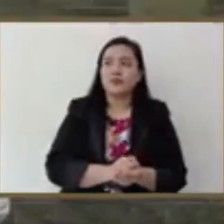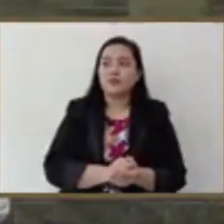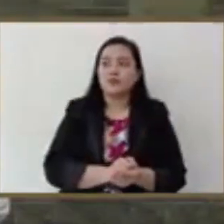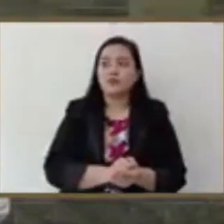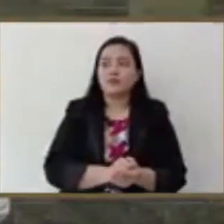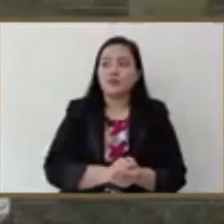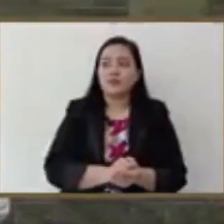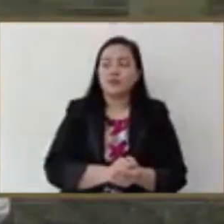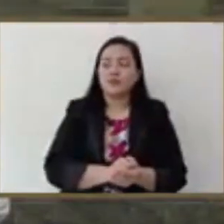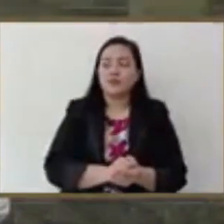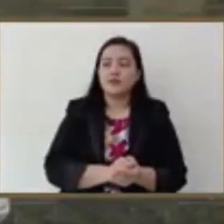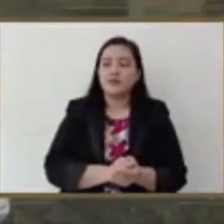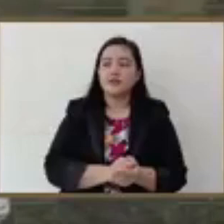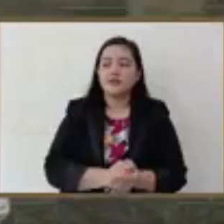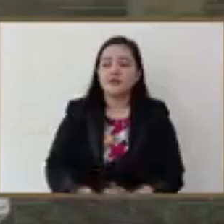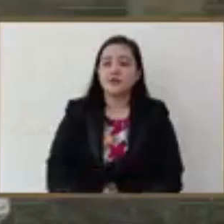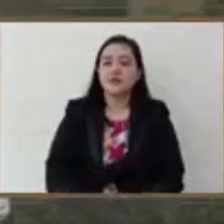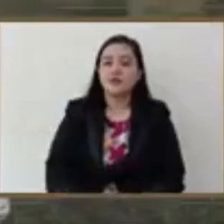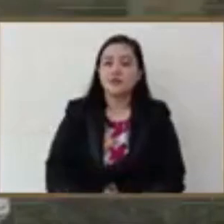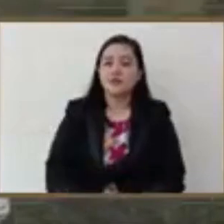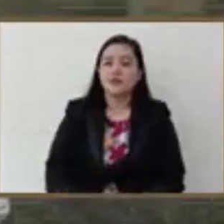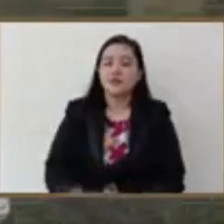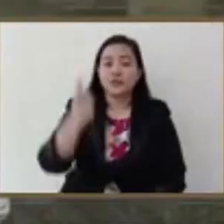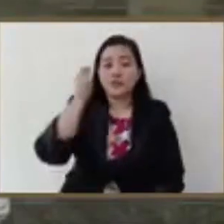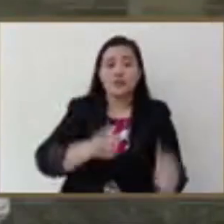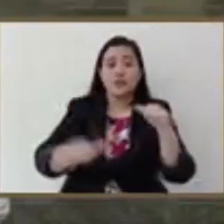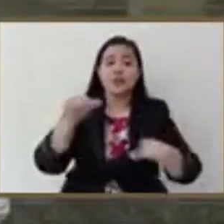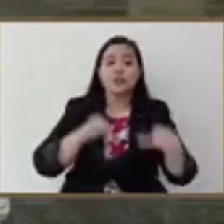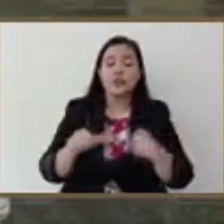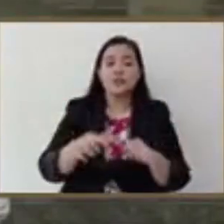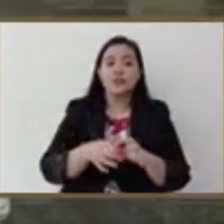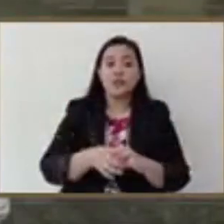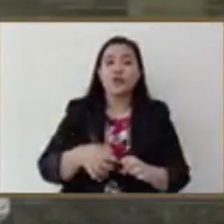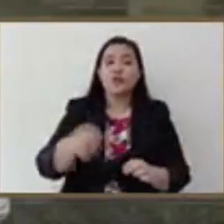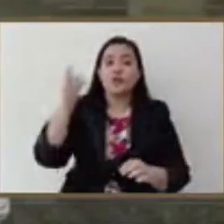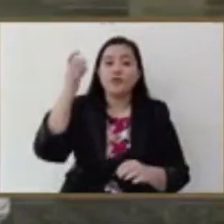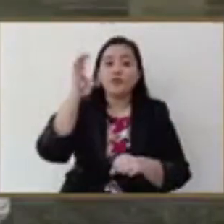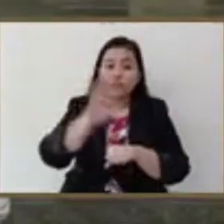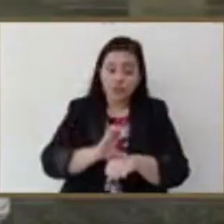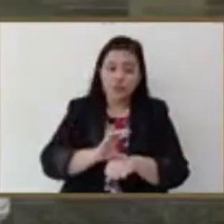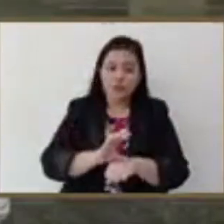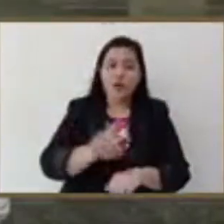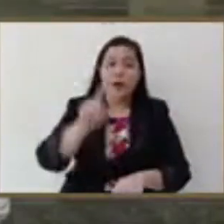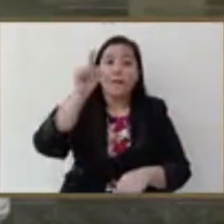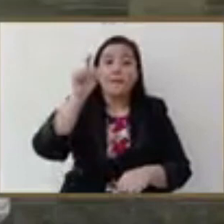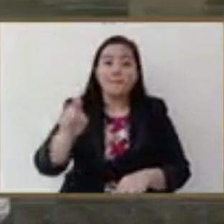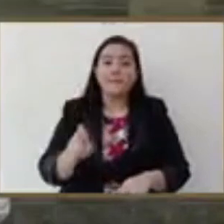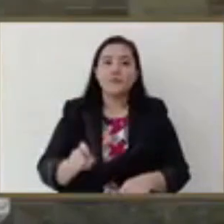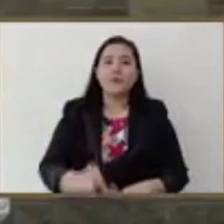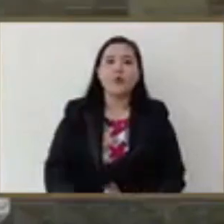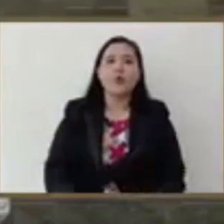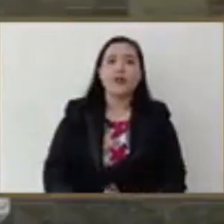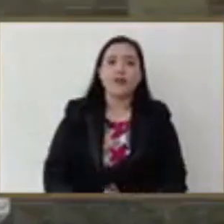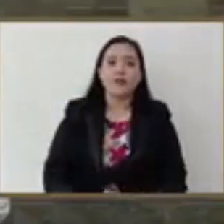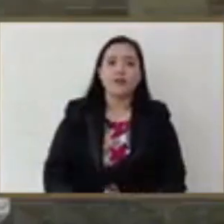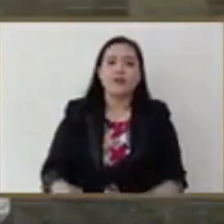the involvement, the activities of the church should connect the people to God. You see